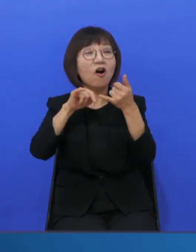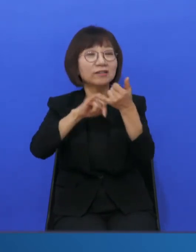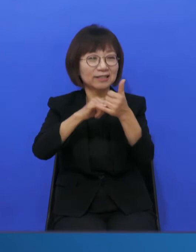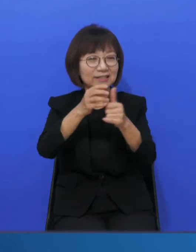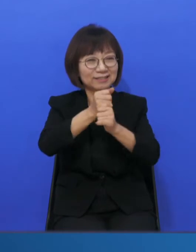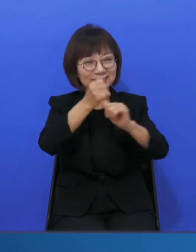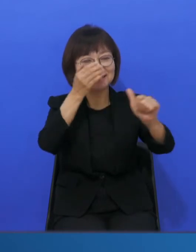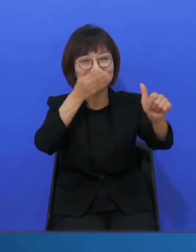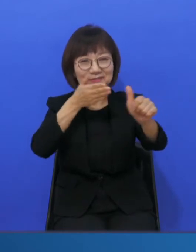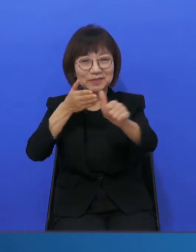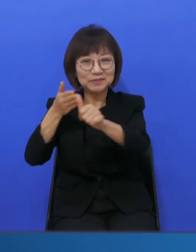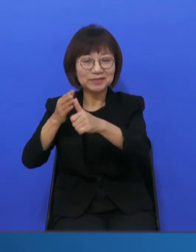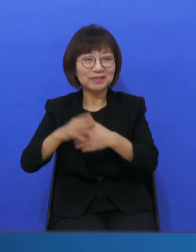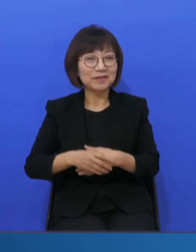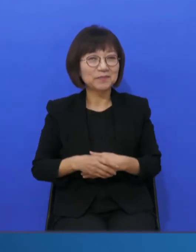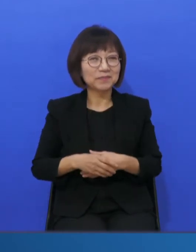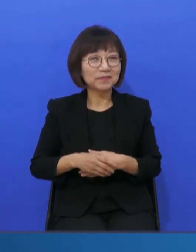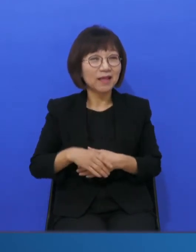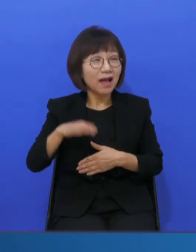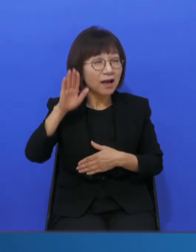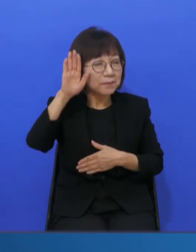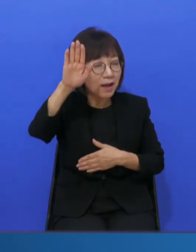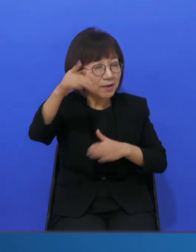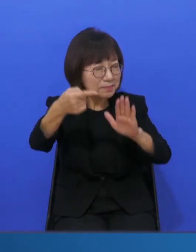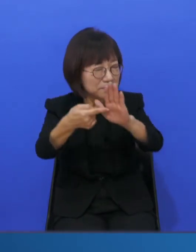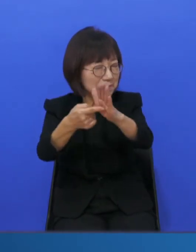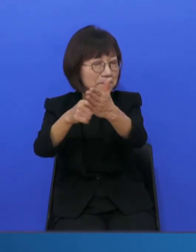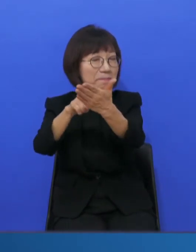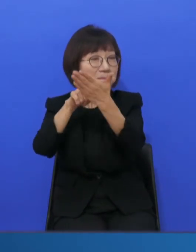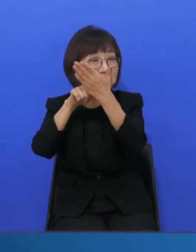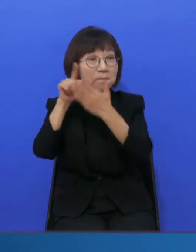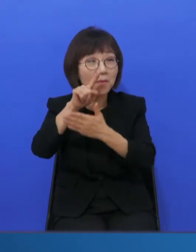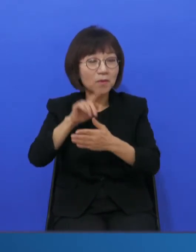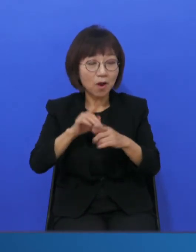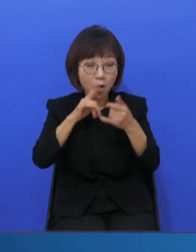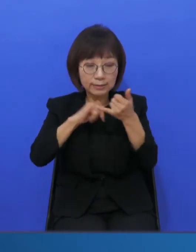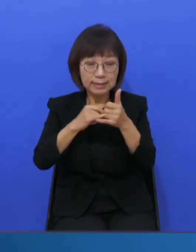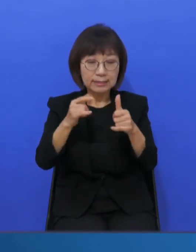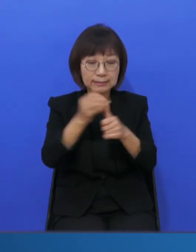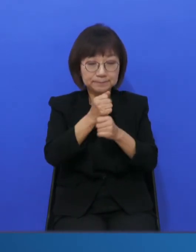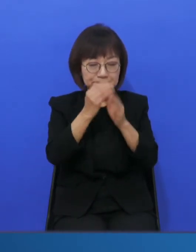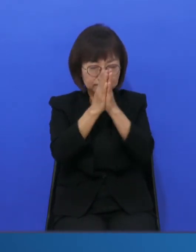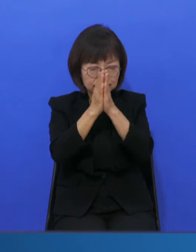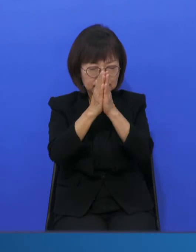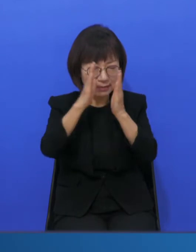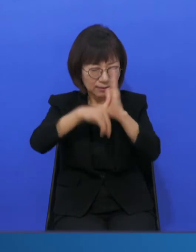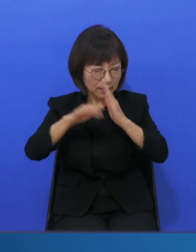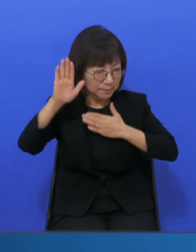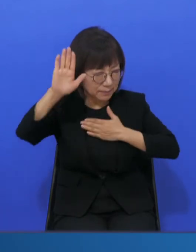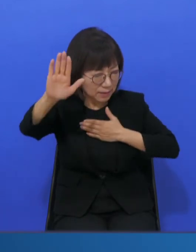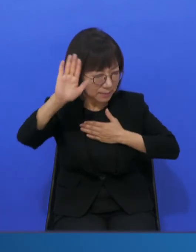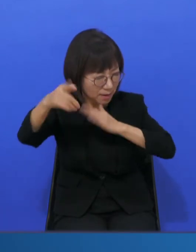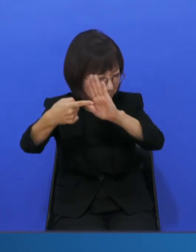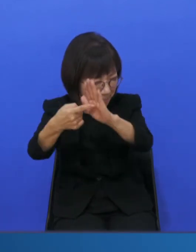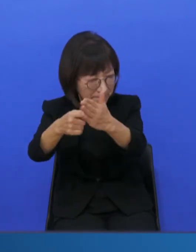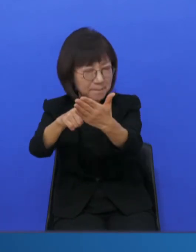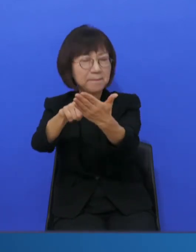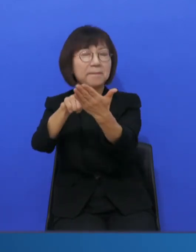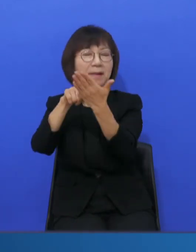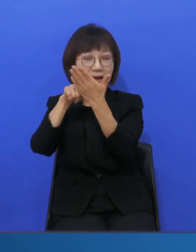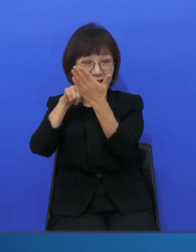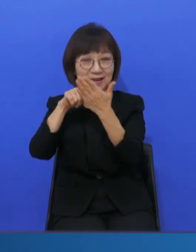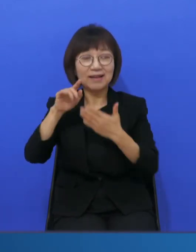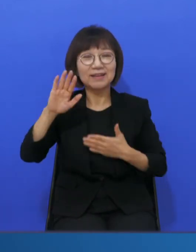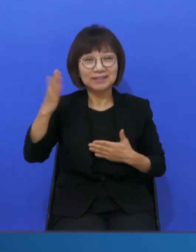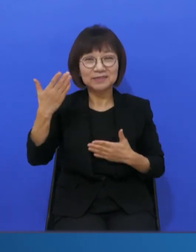see the path. 어떻게 보입니까? 언약 잡고 기도하시면 보입니다. How can you see this path? Pray holding on to the covenant and